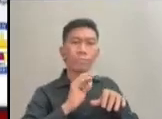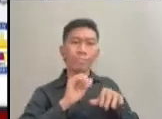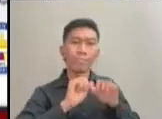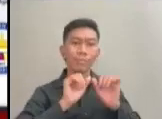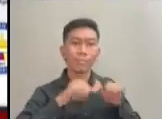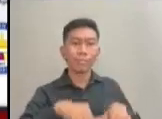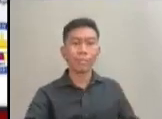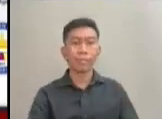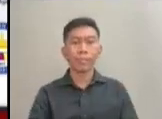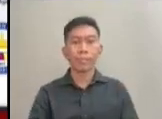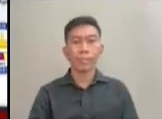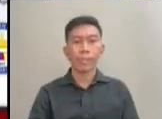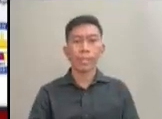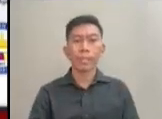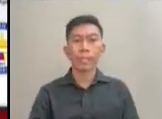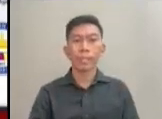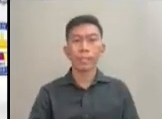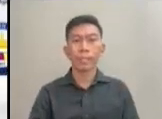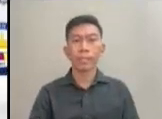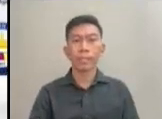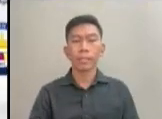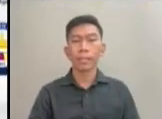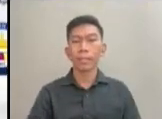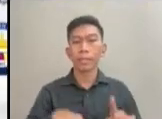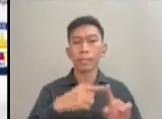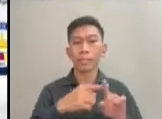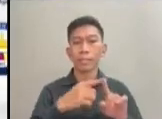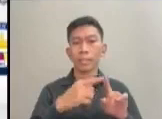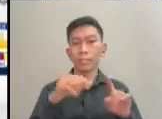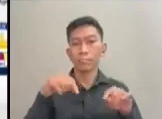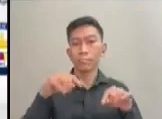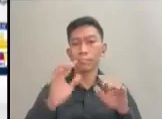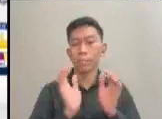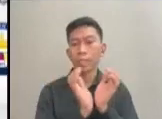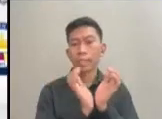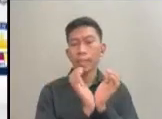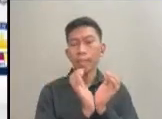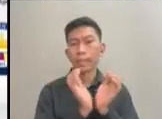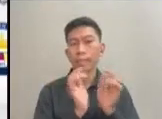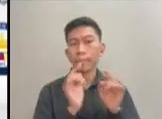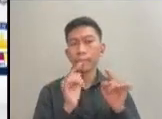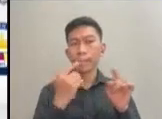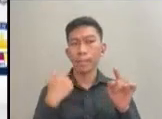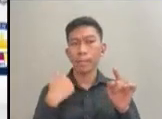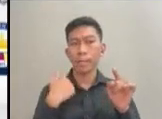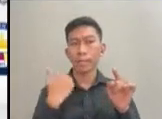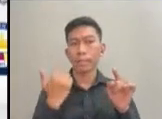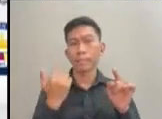At dito sa DSWD, meron din silang task for work,